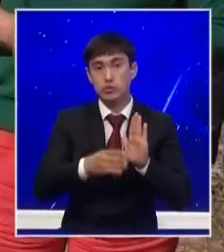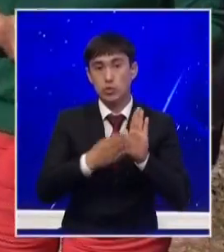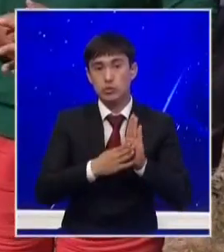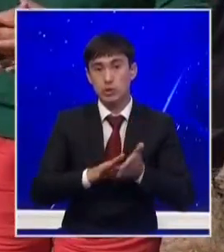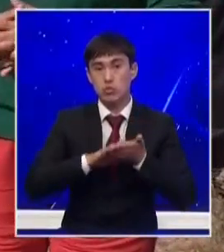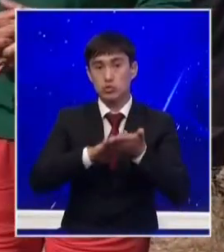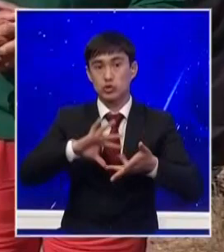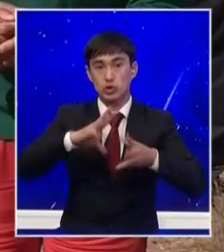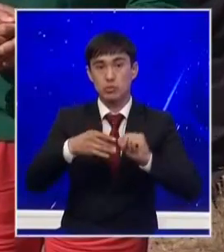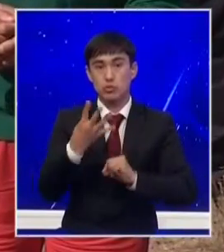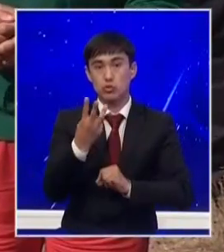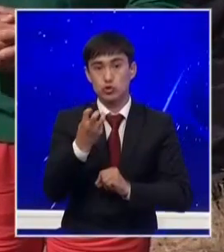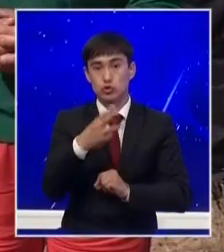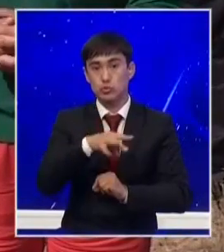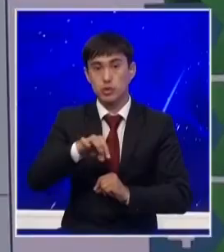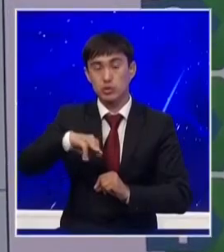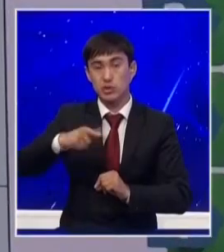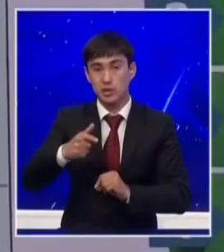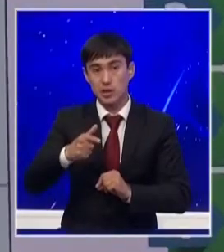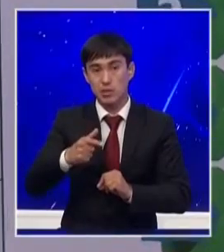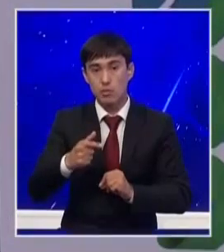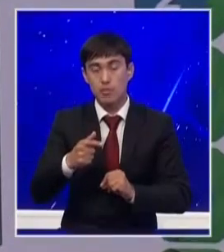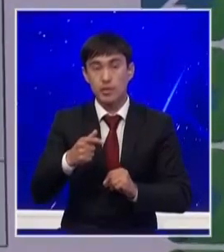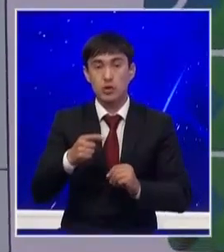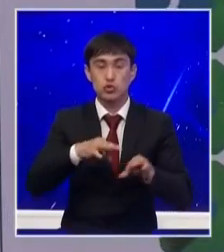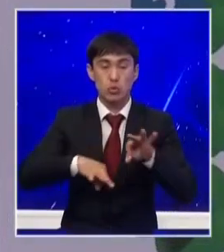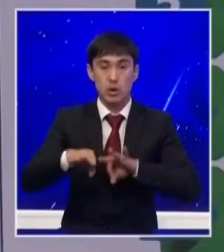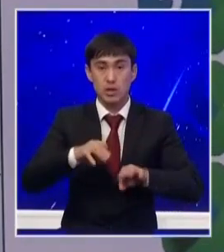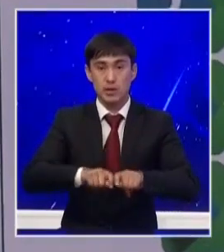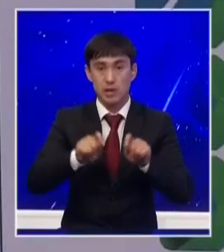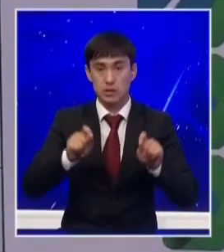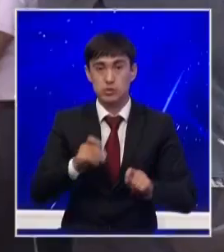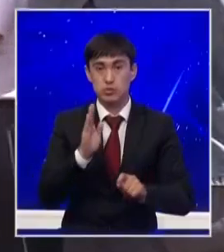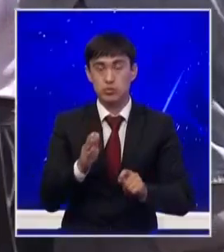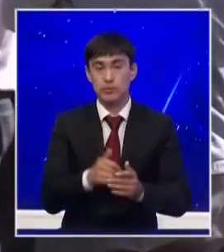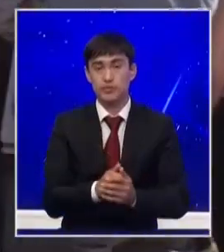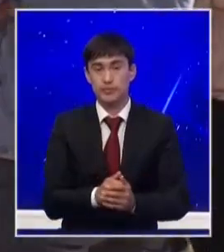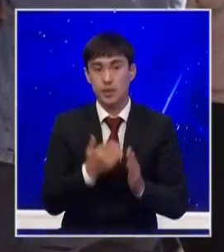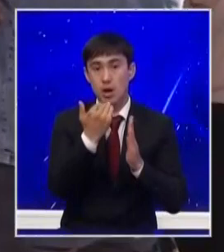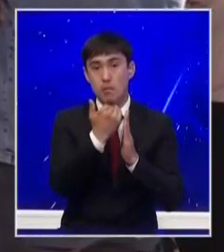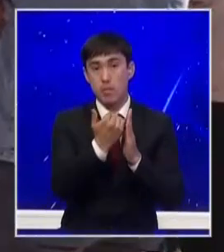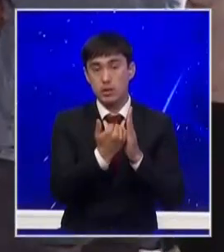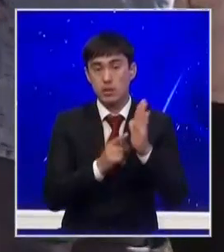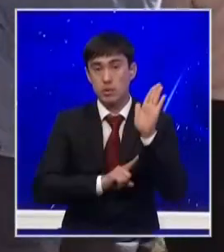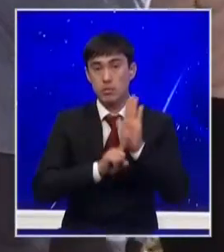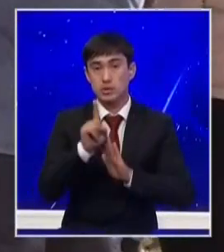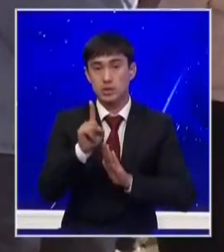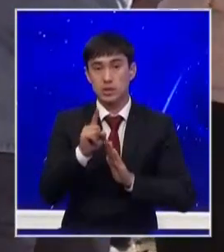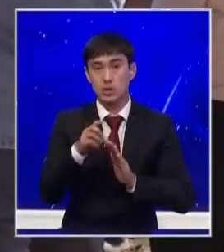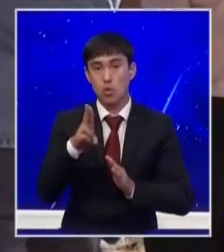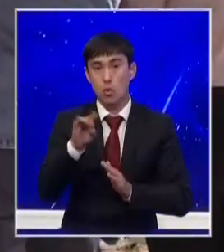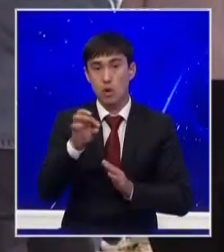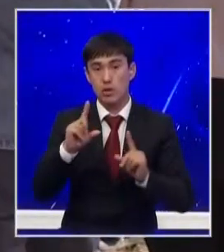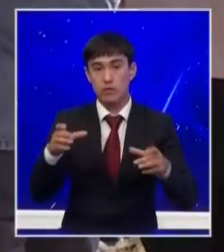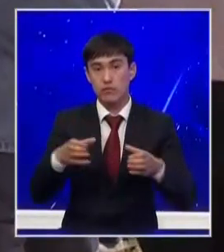білдіріп, жалпы көлемі 300 миллион теңгеге жуық болатын жобаларын ашуға ниетті. Бағдарлама бастағалы кооператив